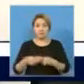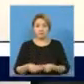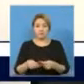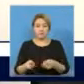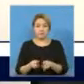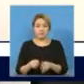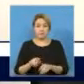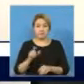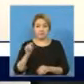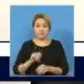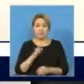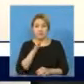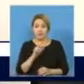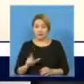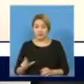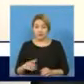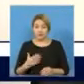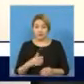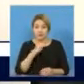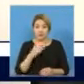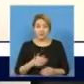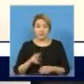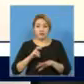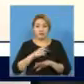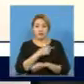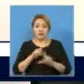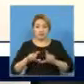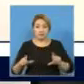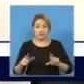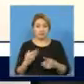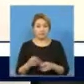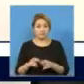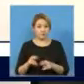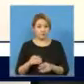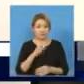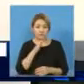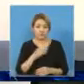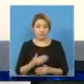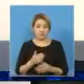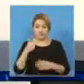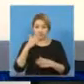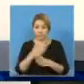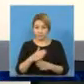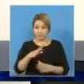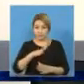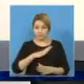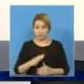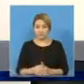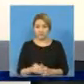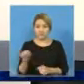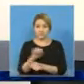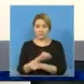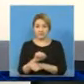чтобы эти пациенты вовремя обращались в поликлинике, в стационары, чтобы им вовремя была оказана помощь.